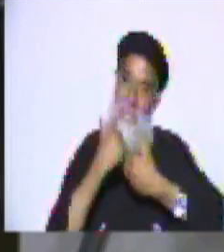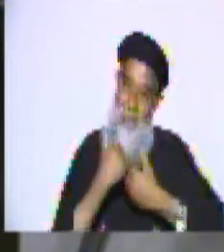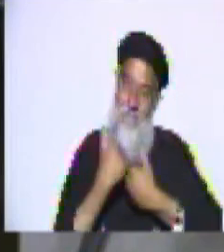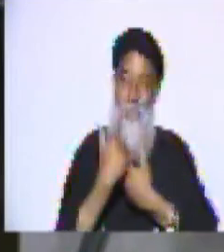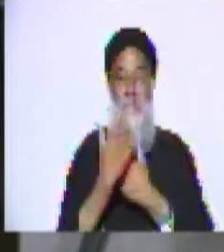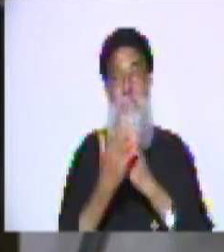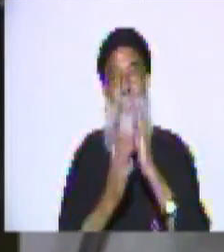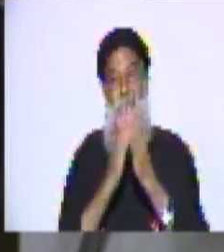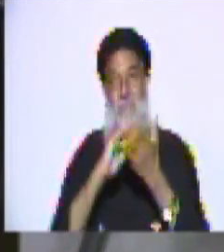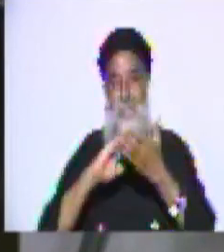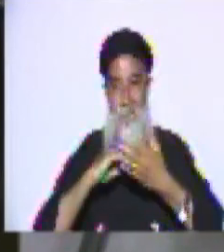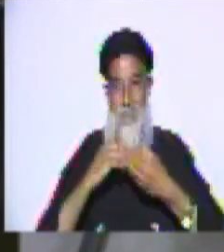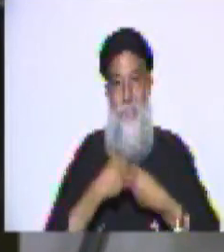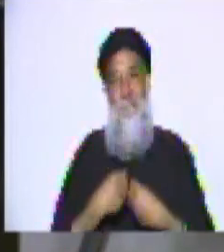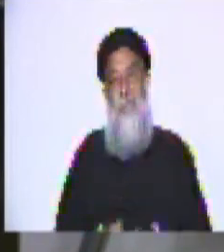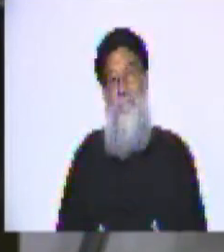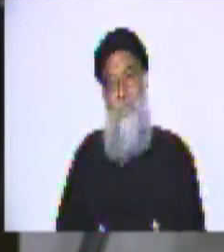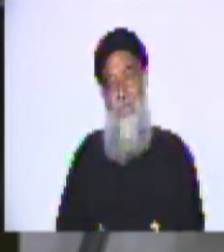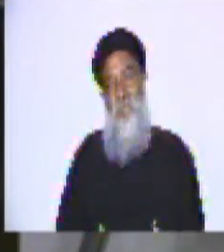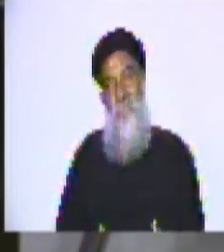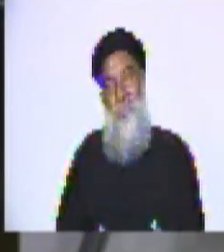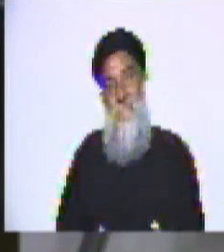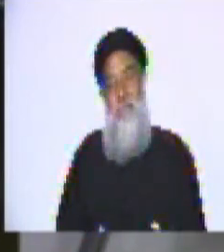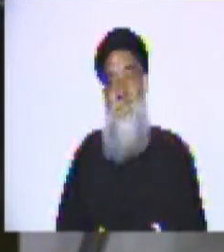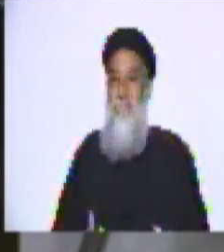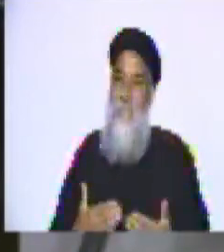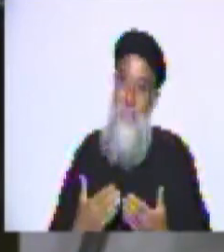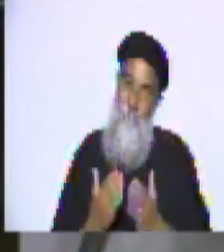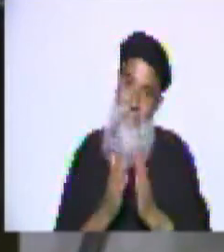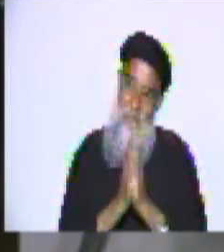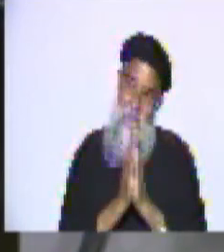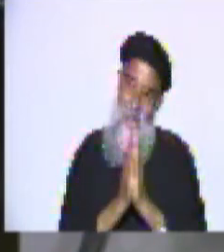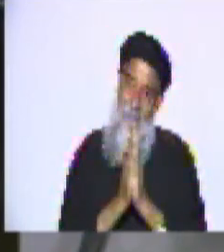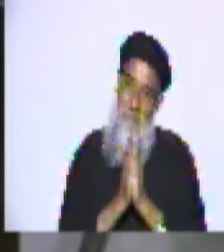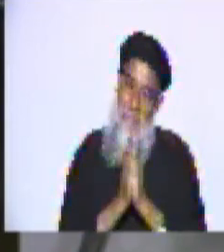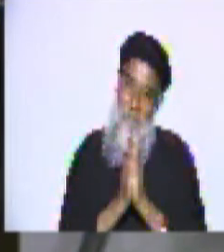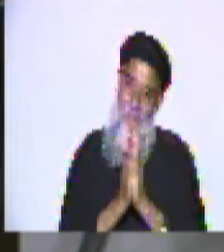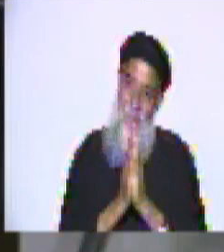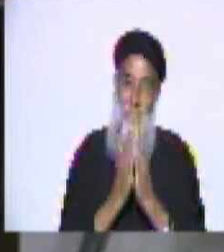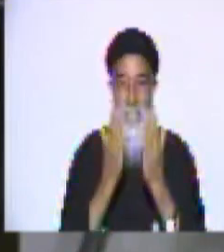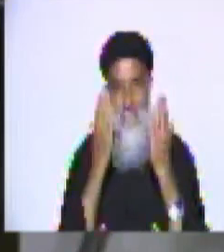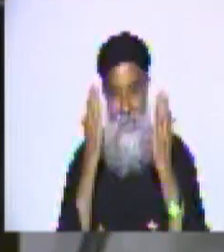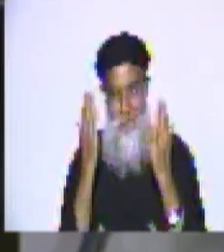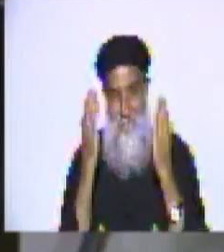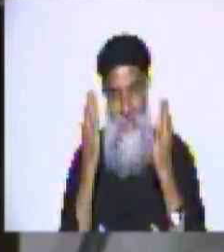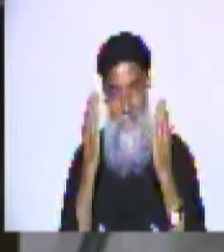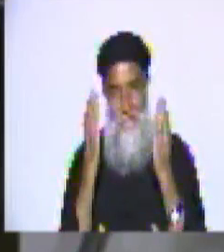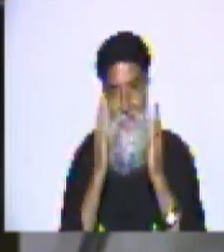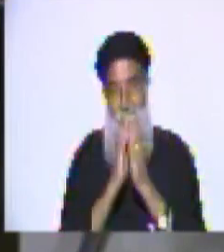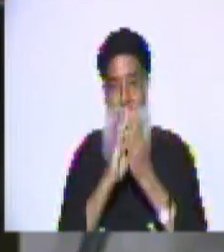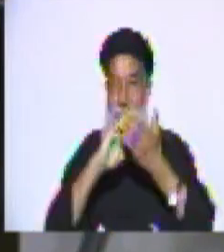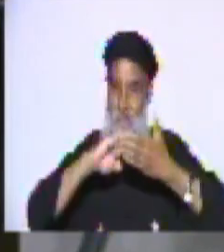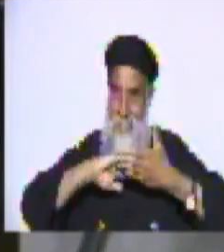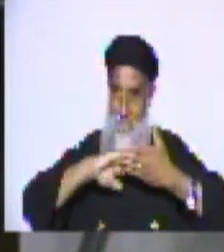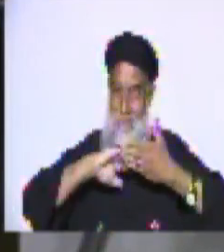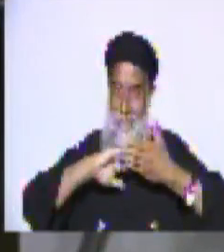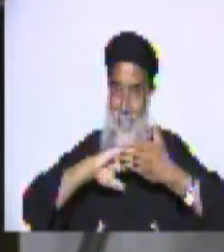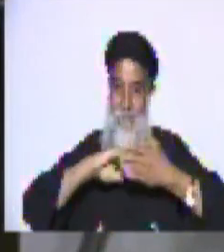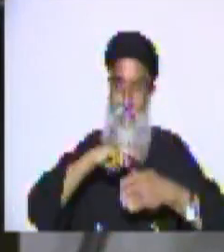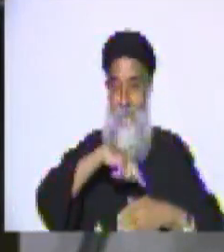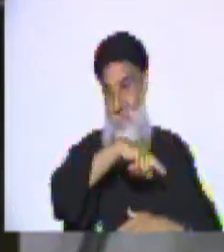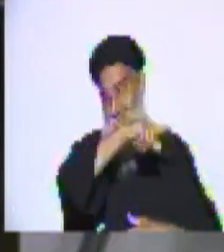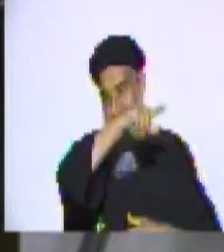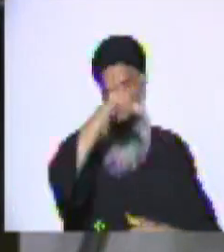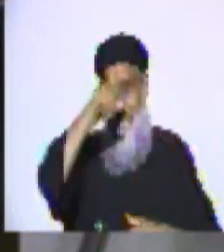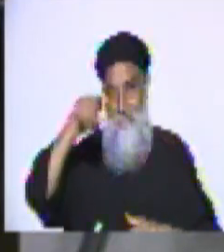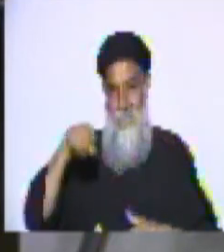يعني، بيساعدونا في صلواتهم، يساعدونا في كل ما،